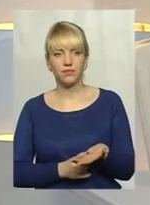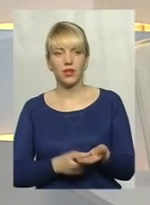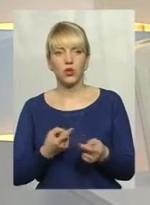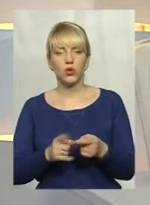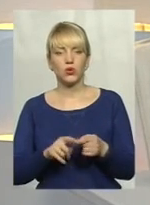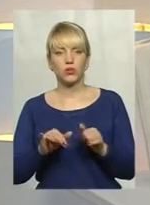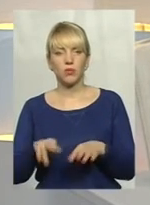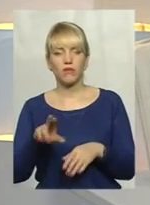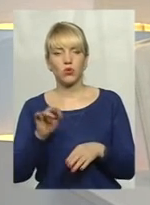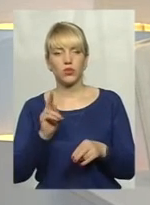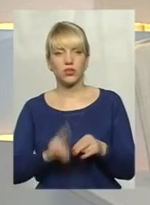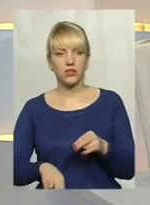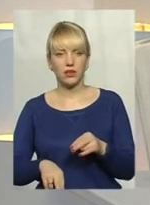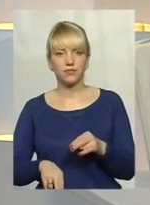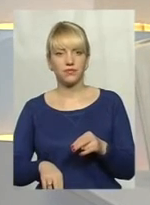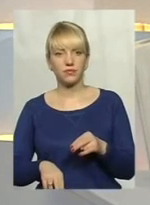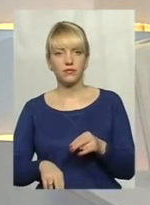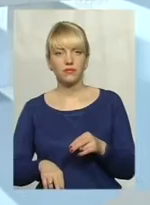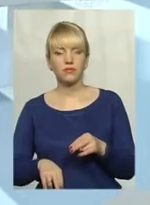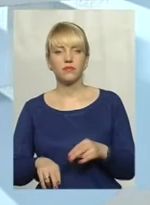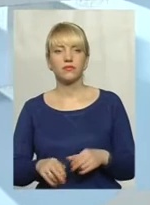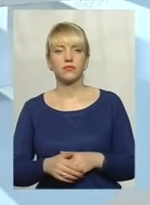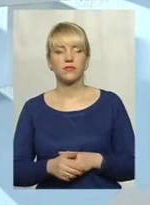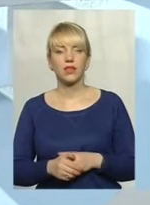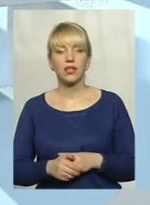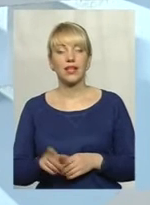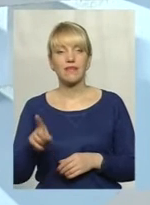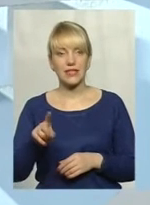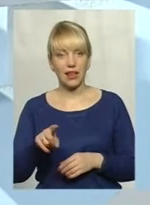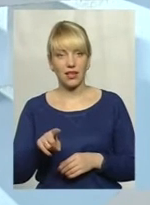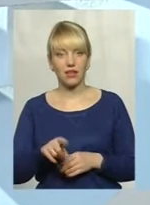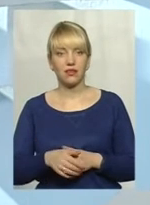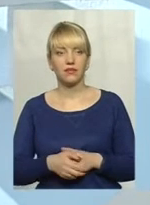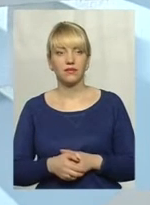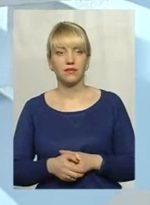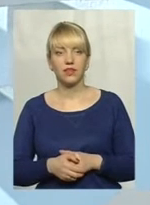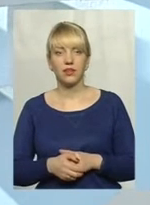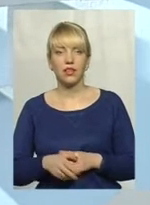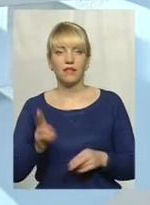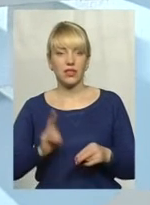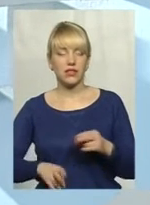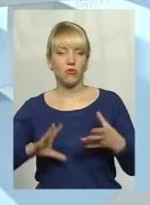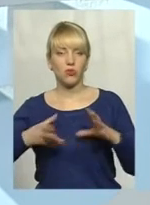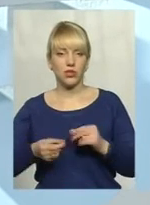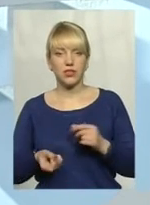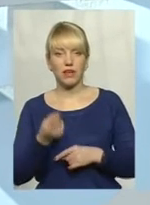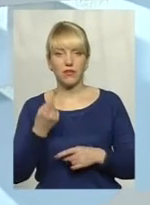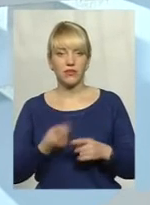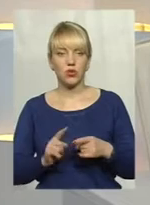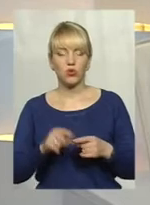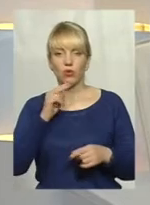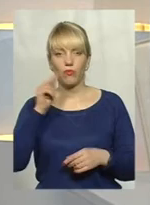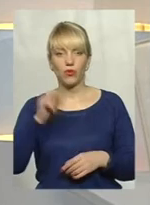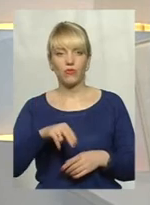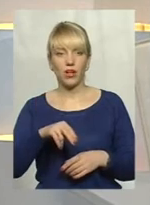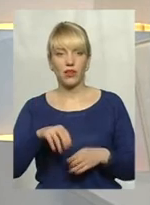справу до кінця логічного і все-таки в кінцевому результаті з'явився той